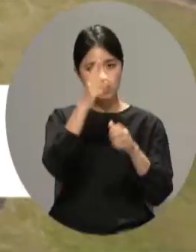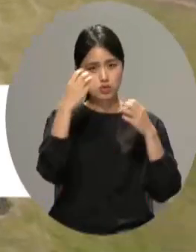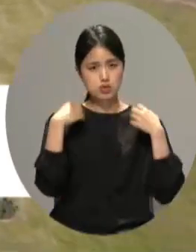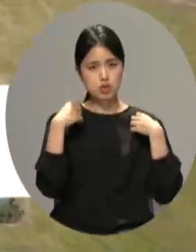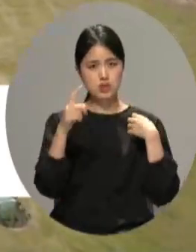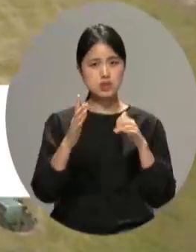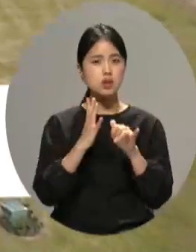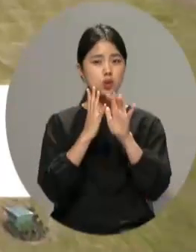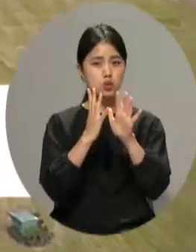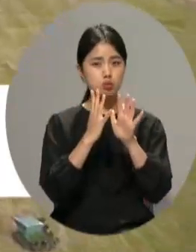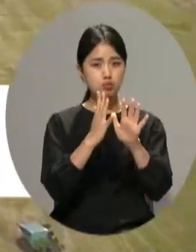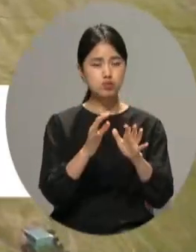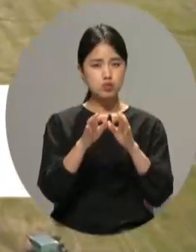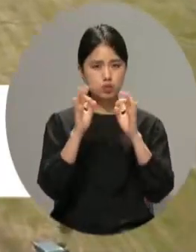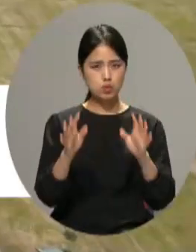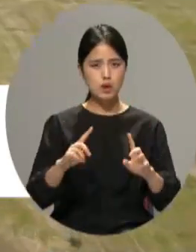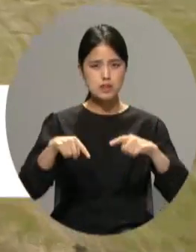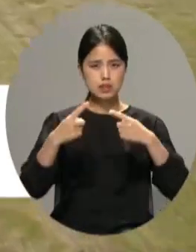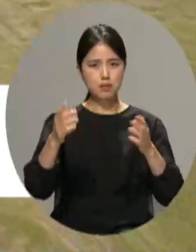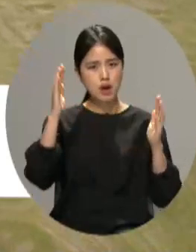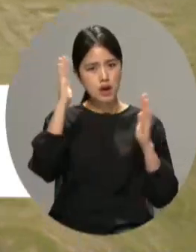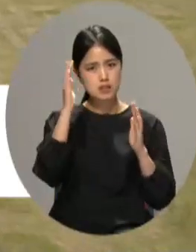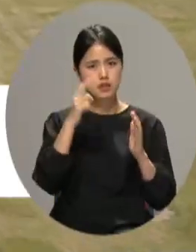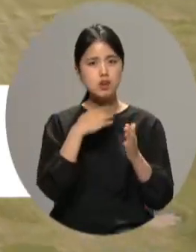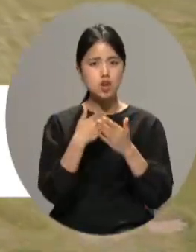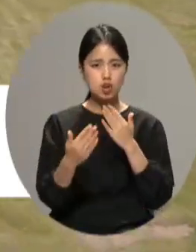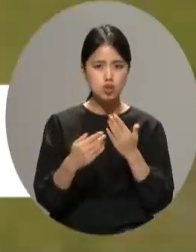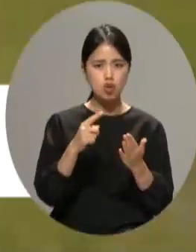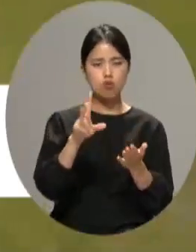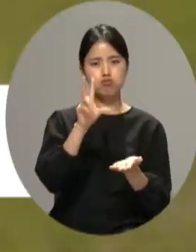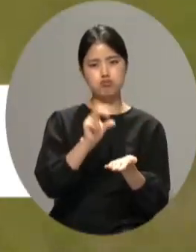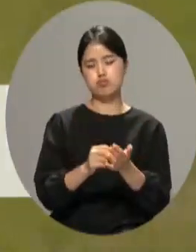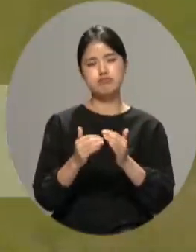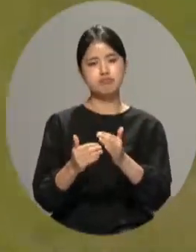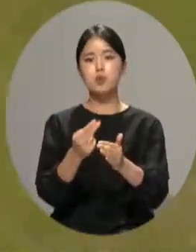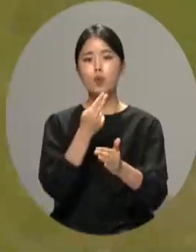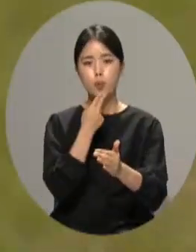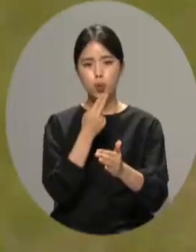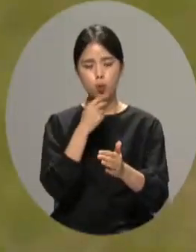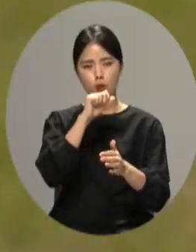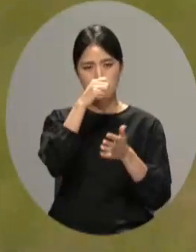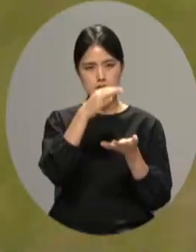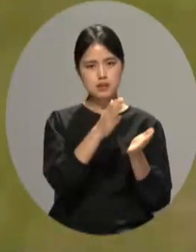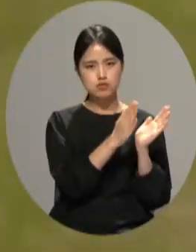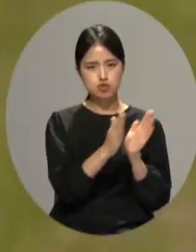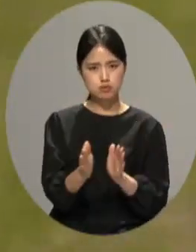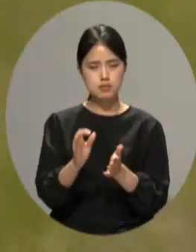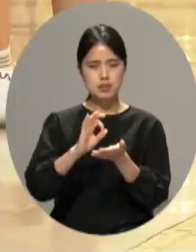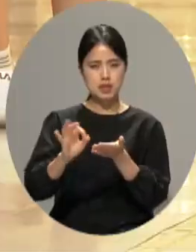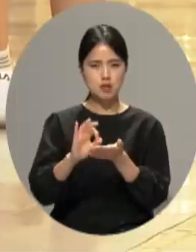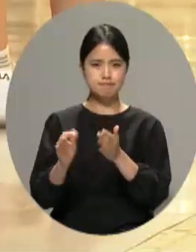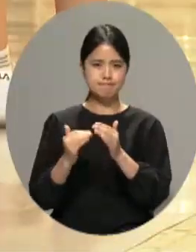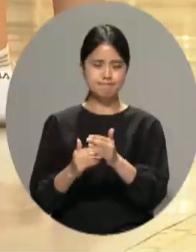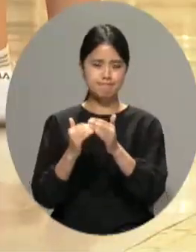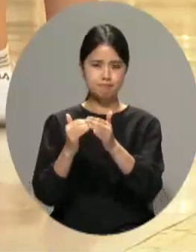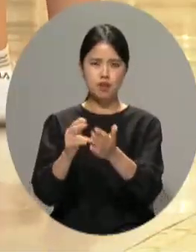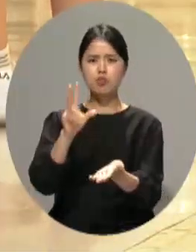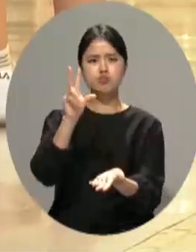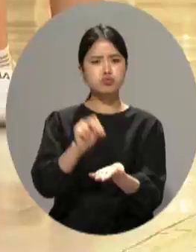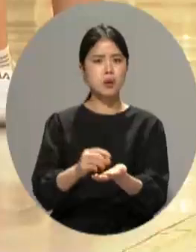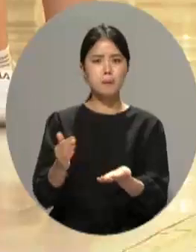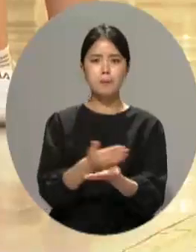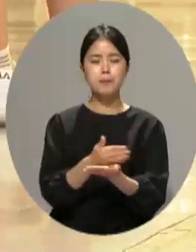수학여행 기간 참여 학생들의 현장 학습을 차질 없이 진행했고 예산 마련과 사용 과정 등 에도 문제가